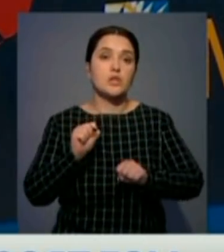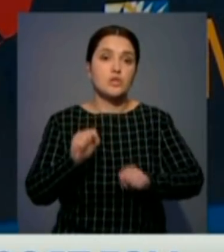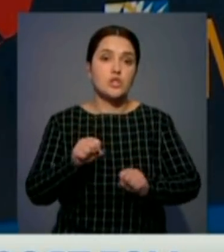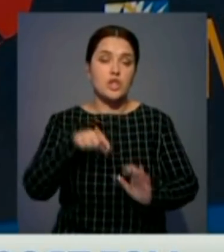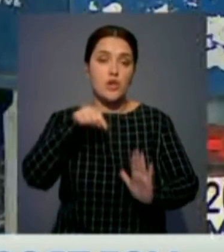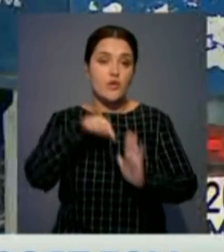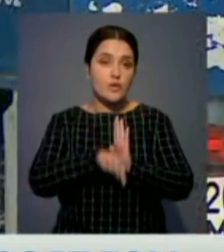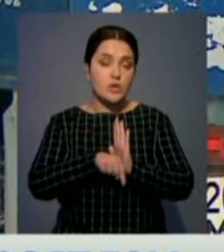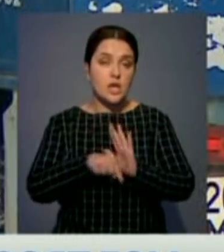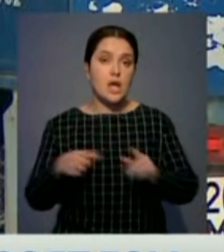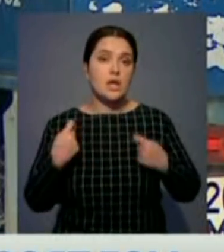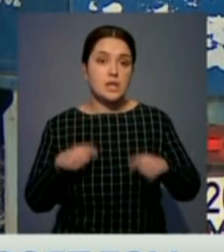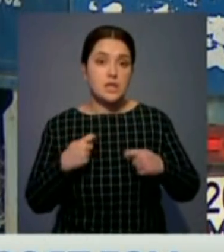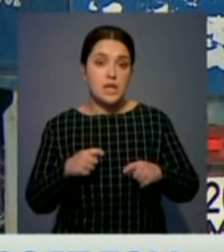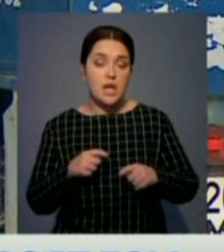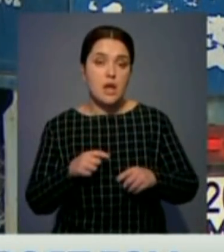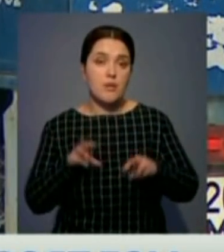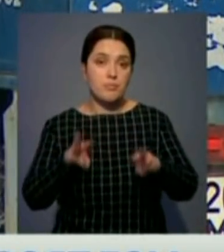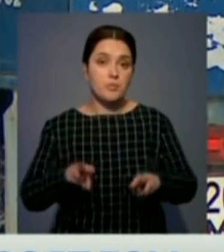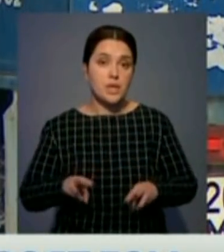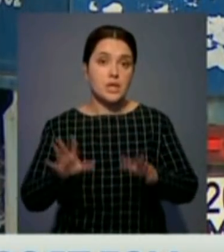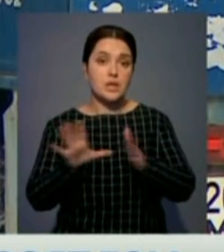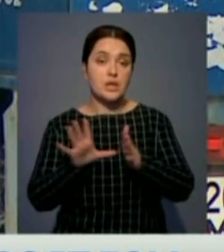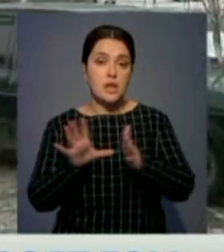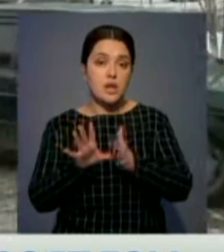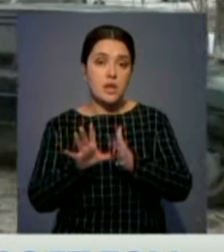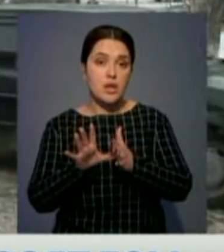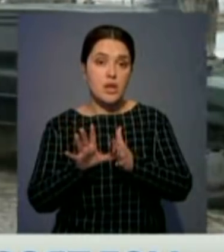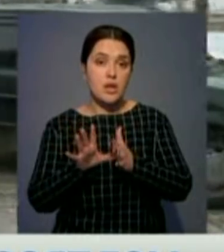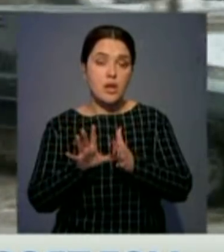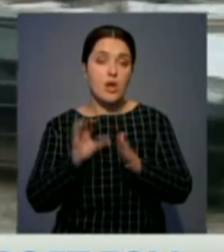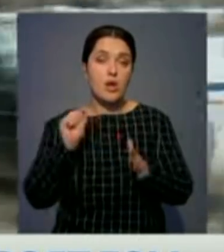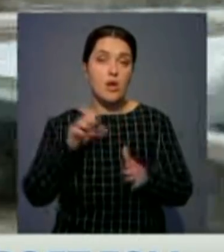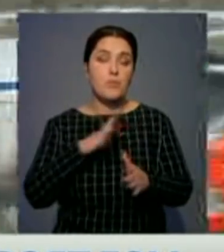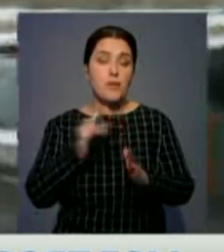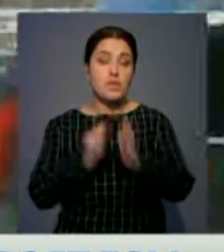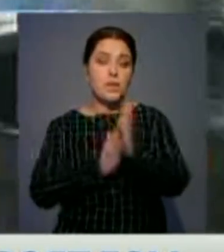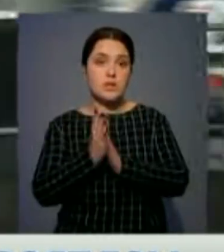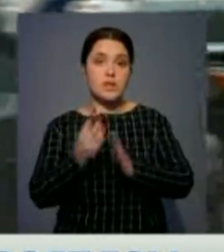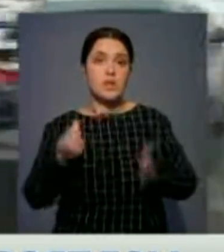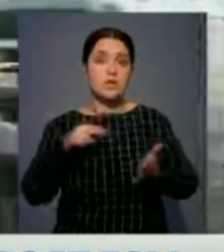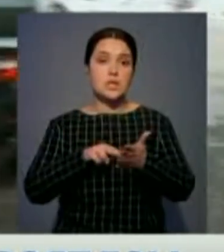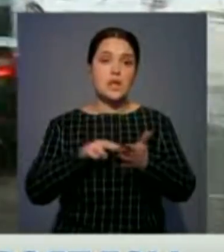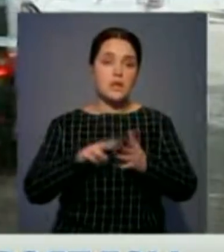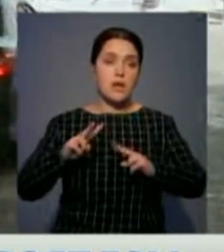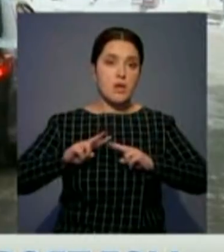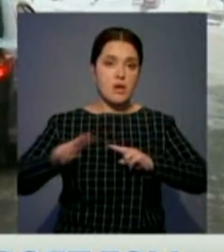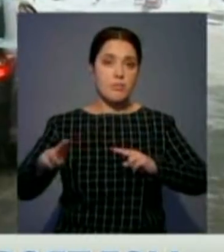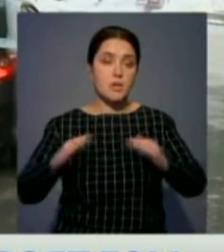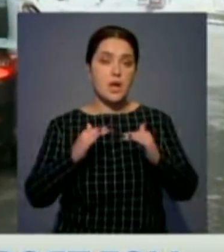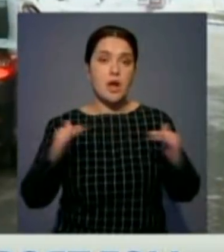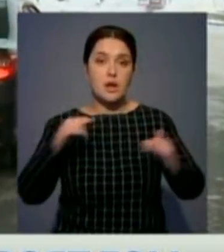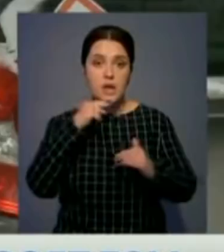как защитить внутренний рынок. Не исключают в Минэнерго и развитие неблагоприятного сценария. Роста цен до